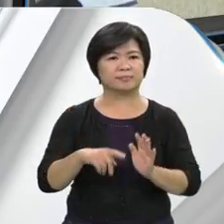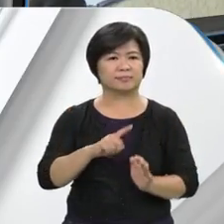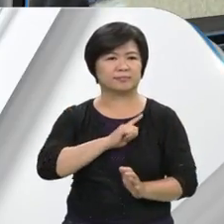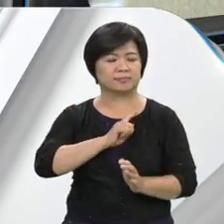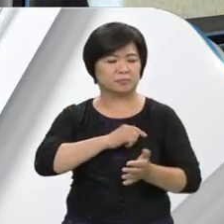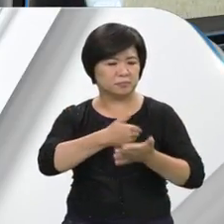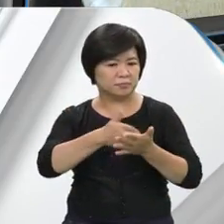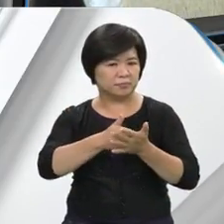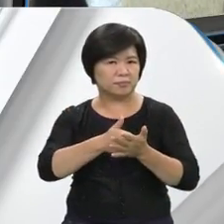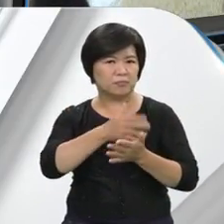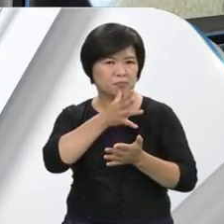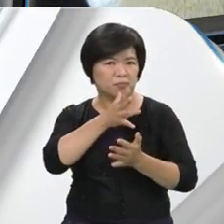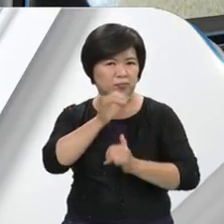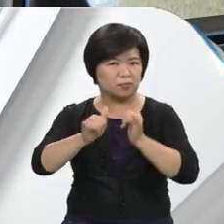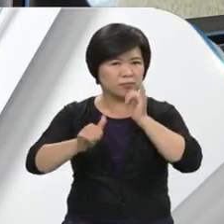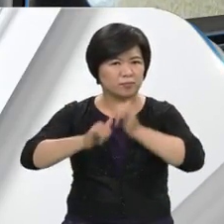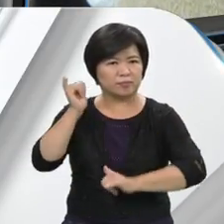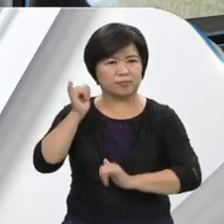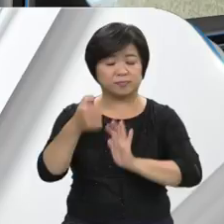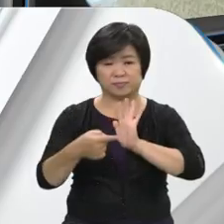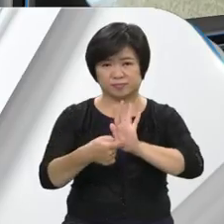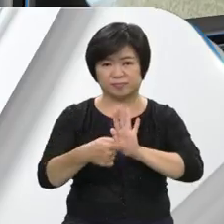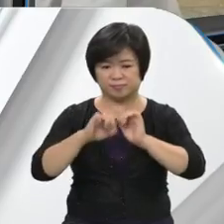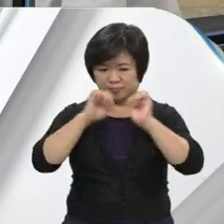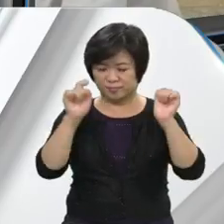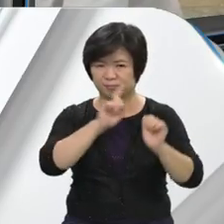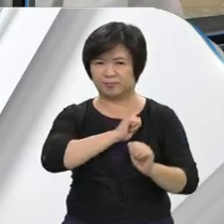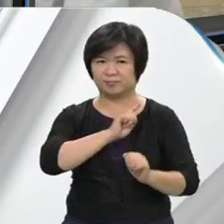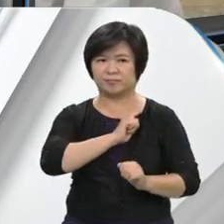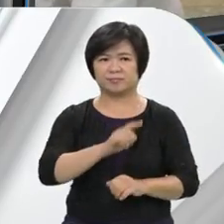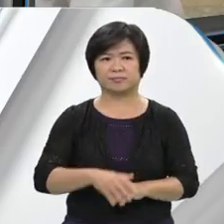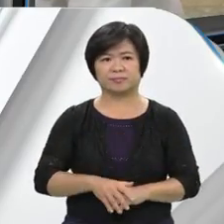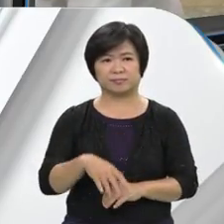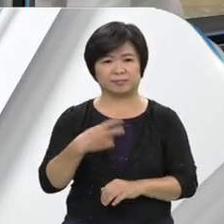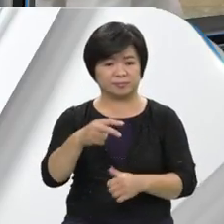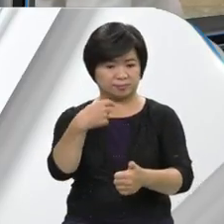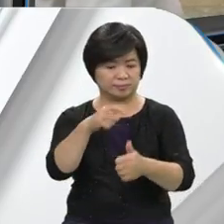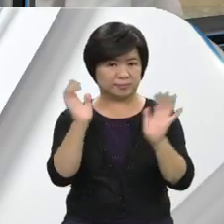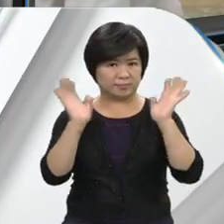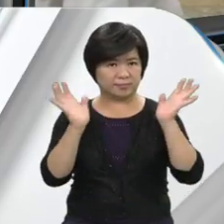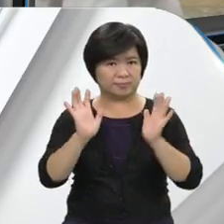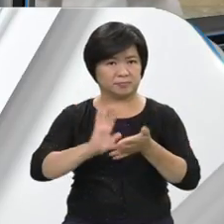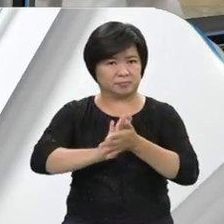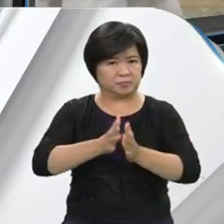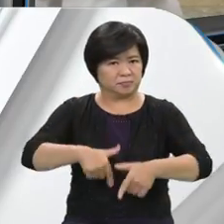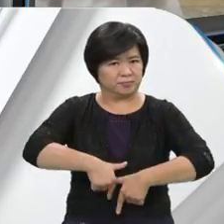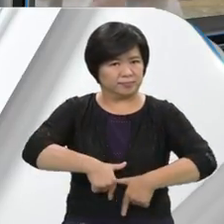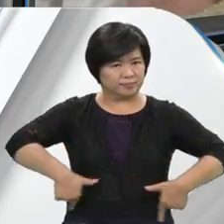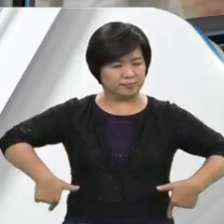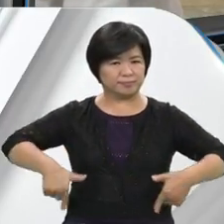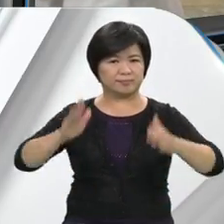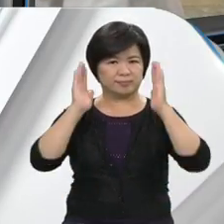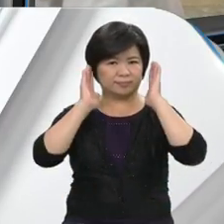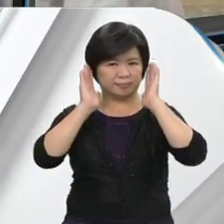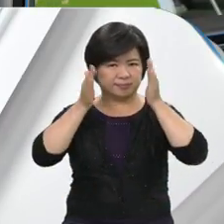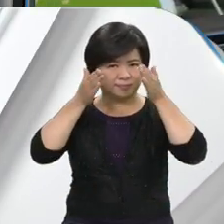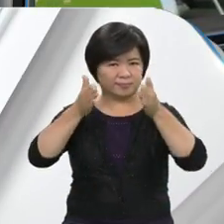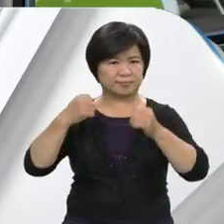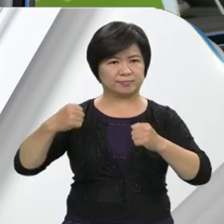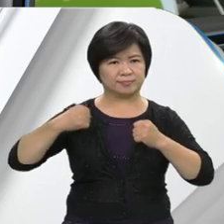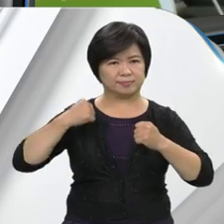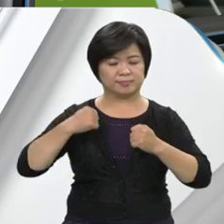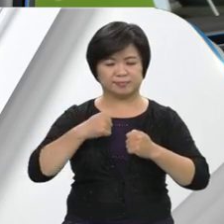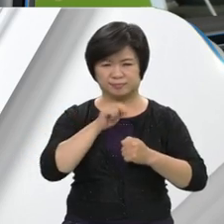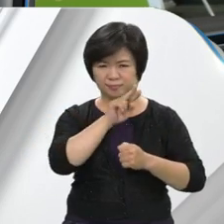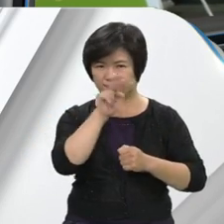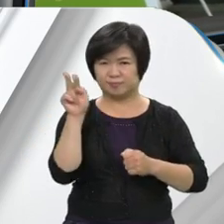过发图和个巩固的方式来认识自己，同时也教成员变勇敢，用正勇敢力量来看